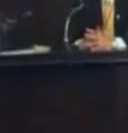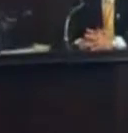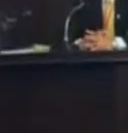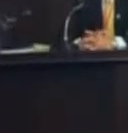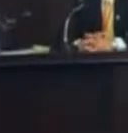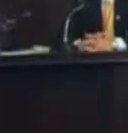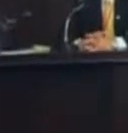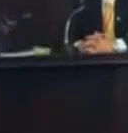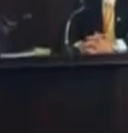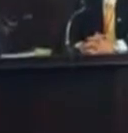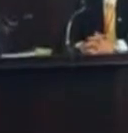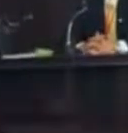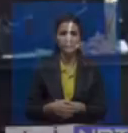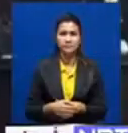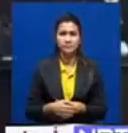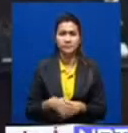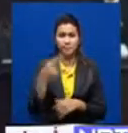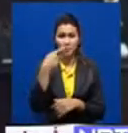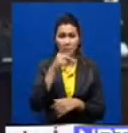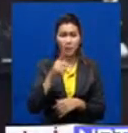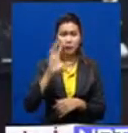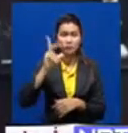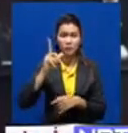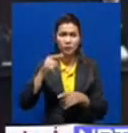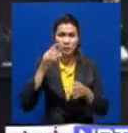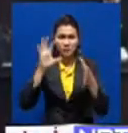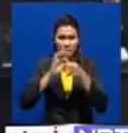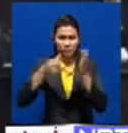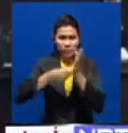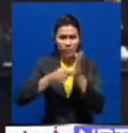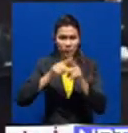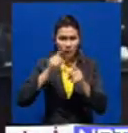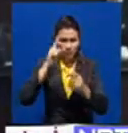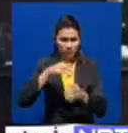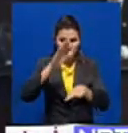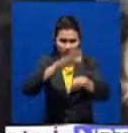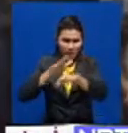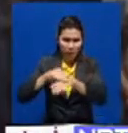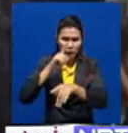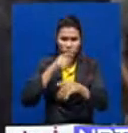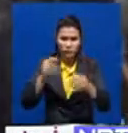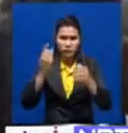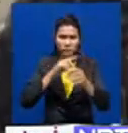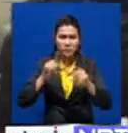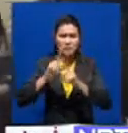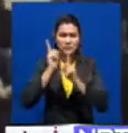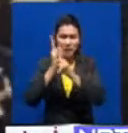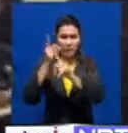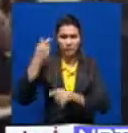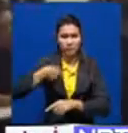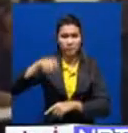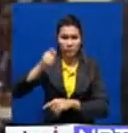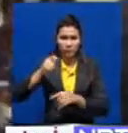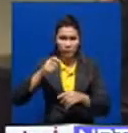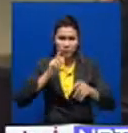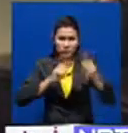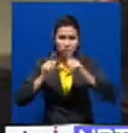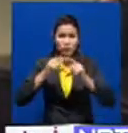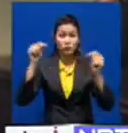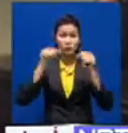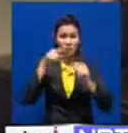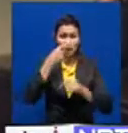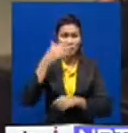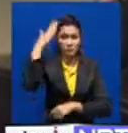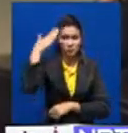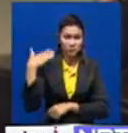คณะทำงานร่วมปปช.และอัยการสูงสุดคดีจำนำข้าวมีมติสอบพยานเพิ่มเติมตามความเห็นของอัยการสูงสุดกรณีนางสาวยิ่งลักษณ์ชิน